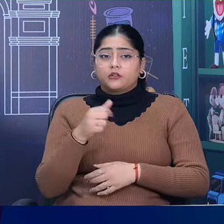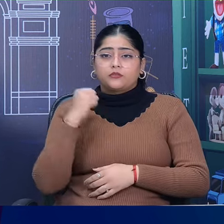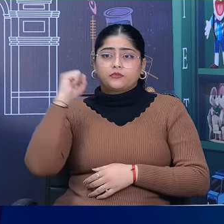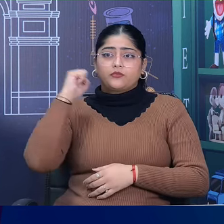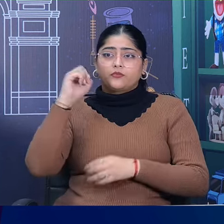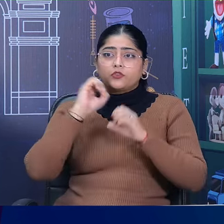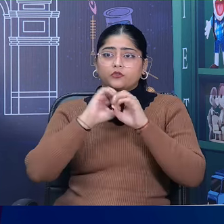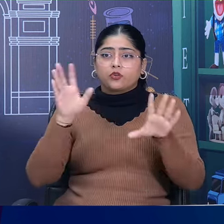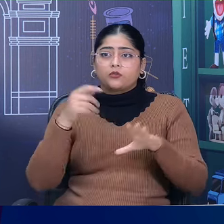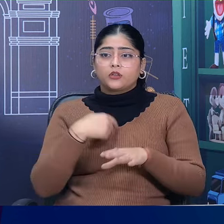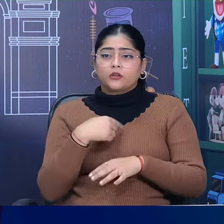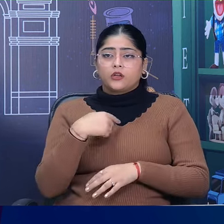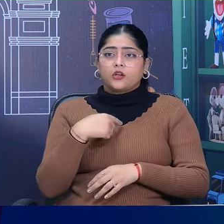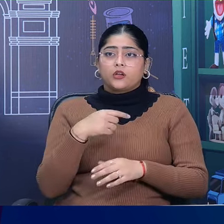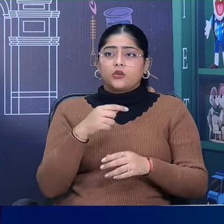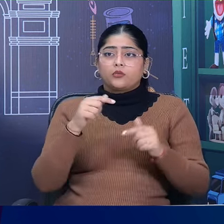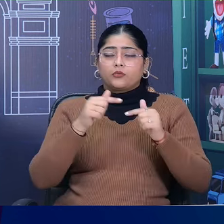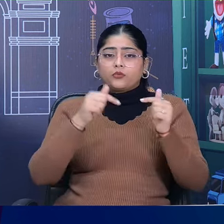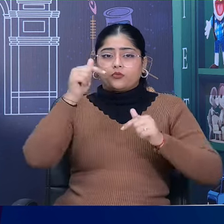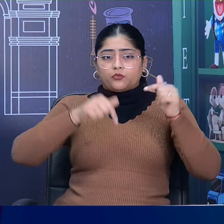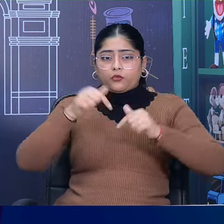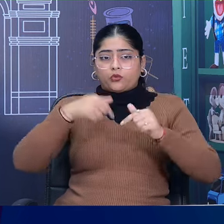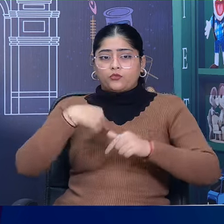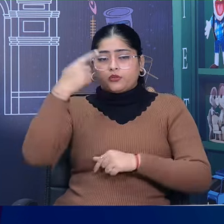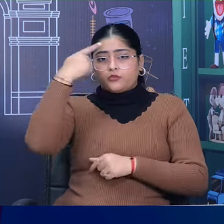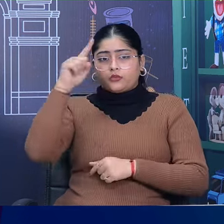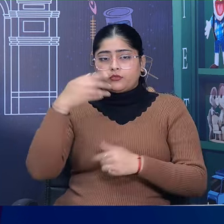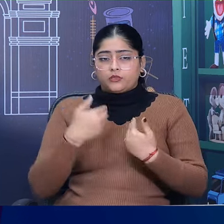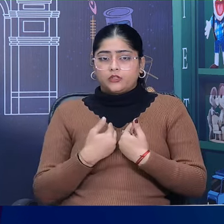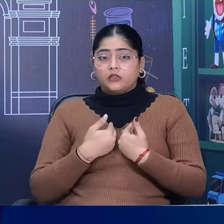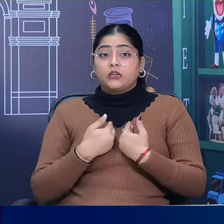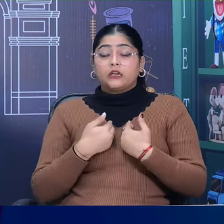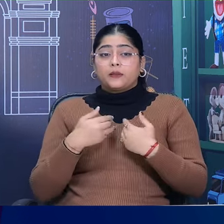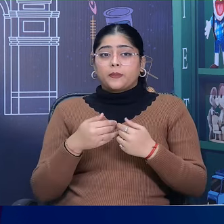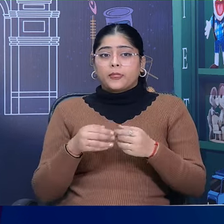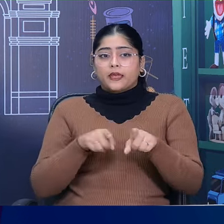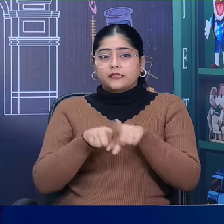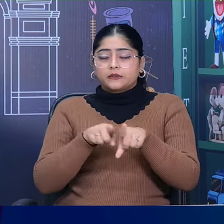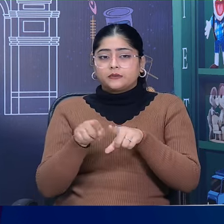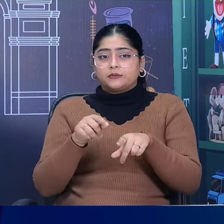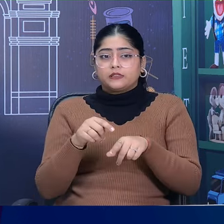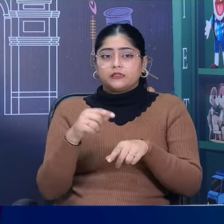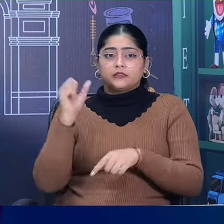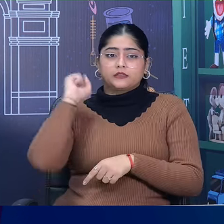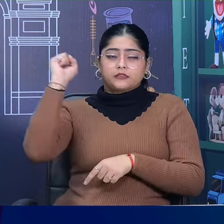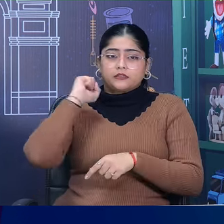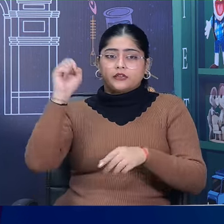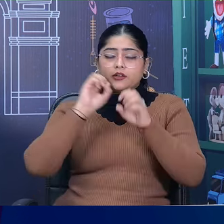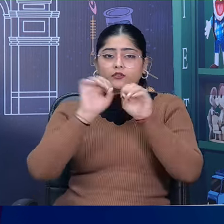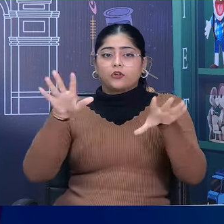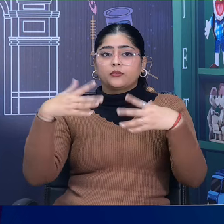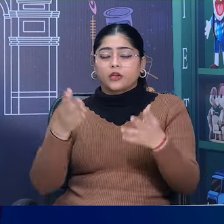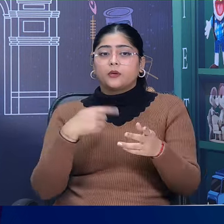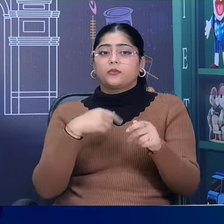समझाता हो कि अगर आप मेरे लिए वोट करेंगे तो किस तरीके से चीजें होंगी मैं क्याक करूंगा और मैं किस तरीके से आपकी